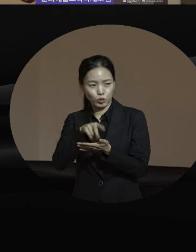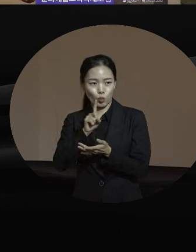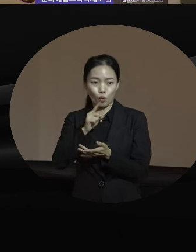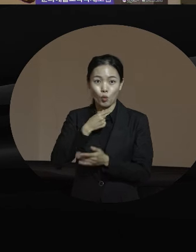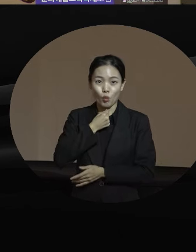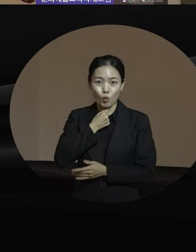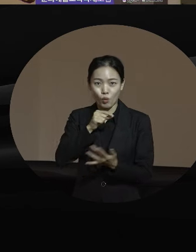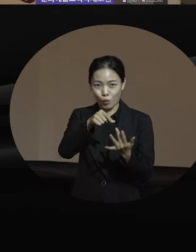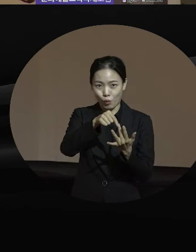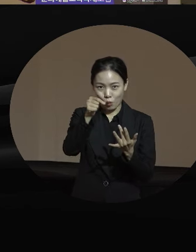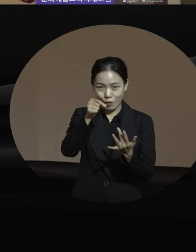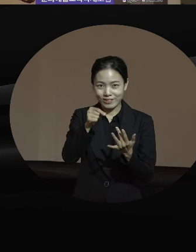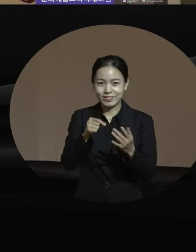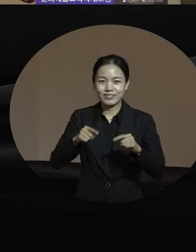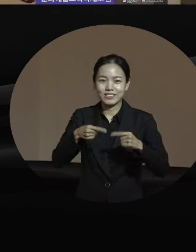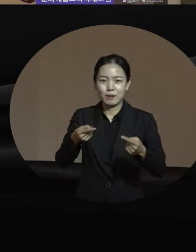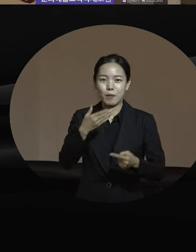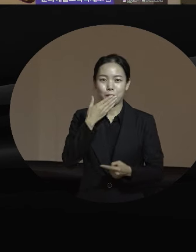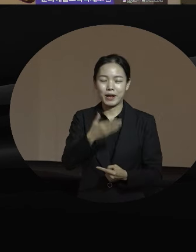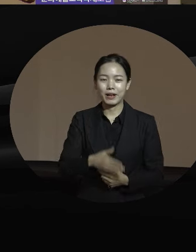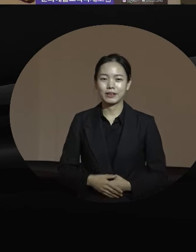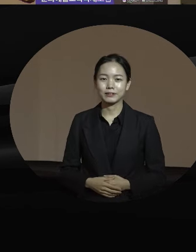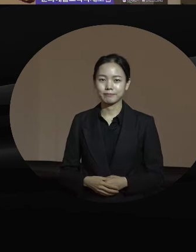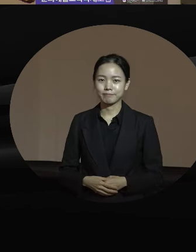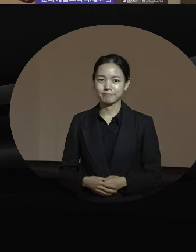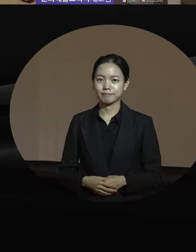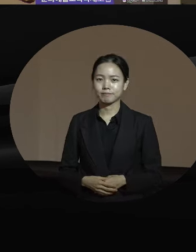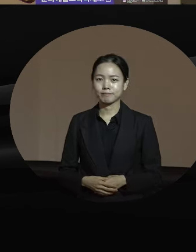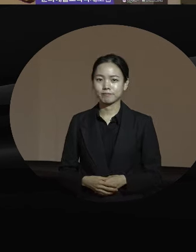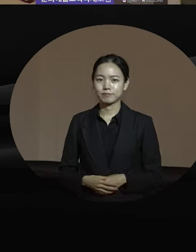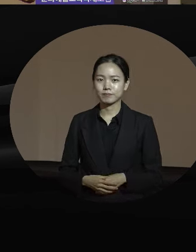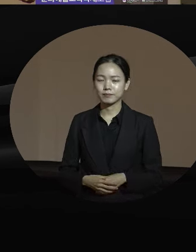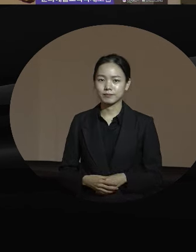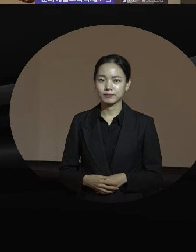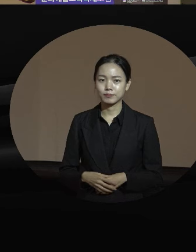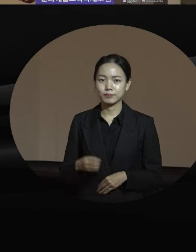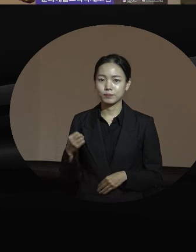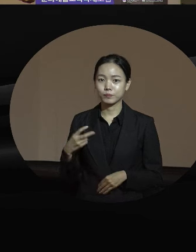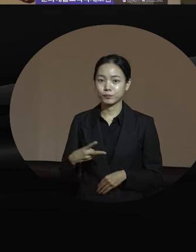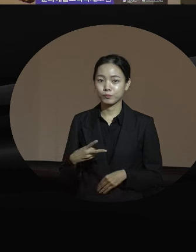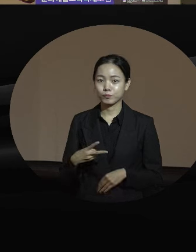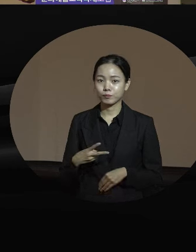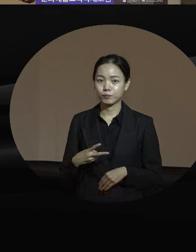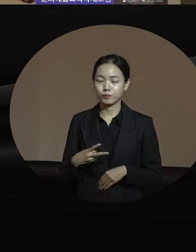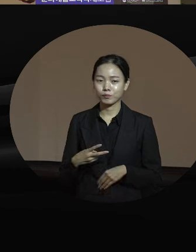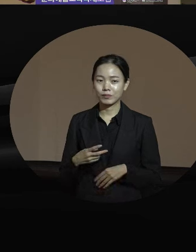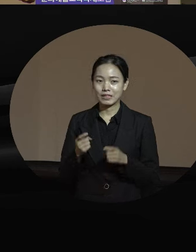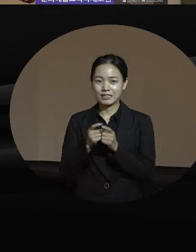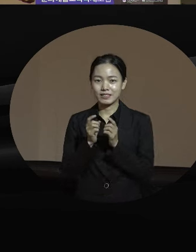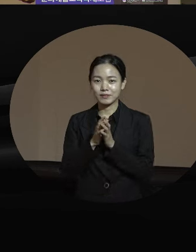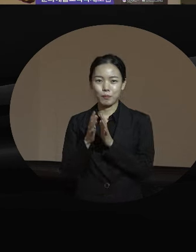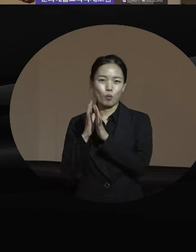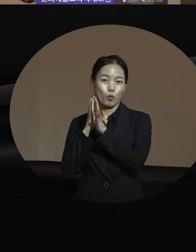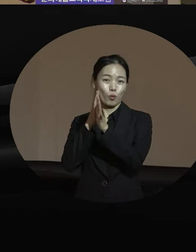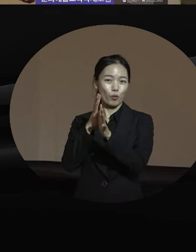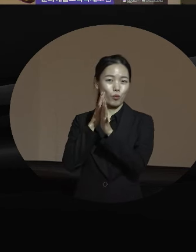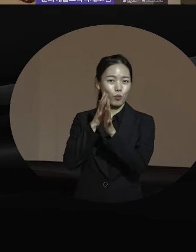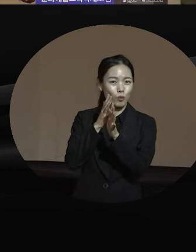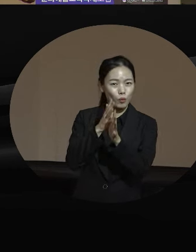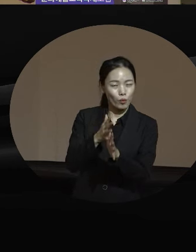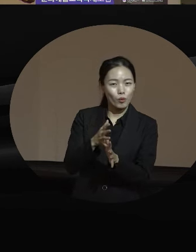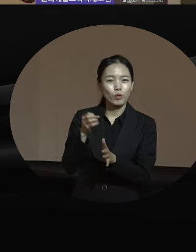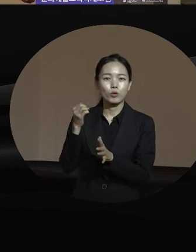또한 다양한 교육 회차나 장르 융복합 분야, 2인 티팅칭, 또 현장 체험학습 등 유연한